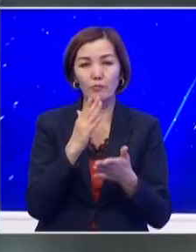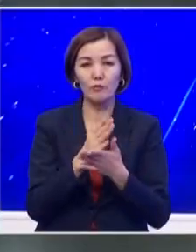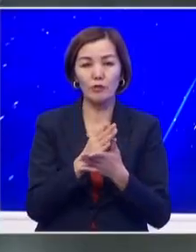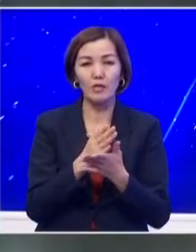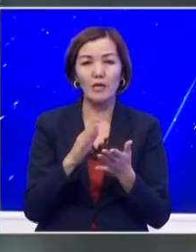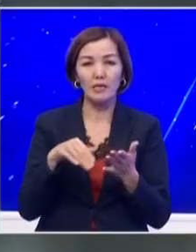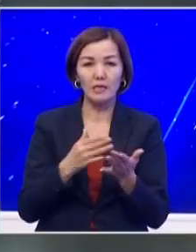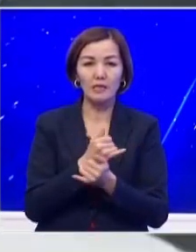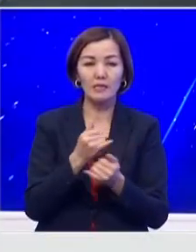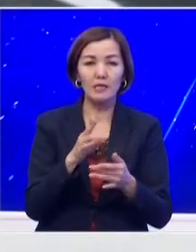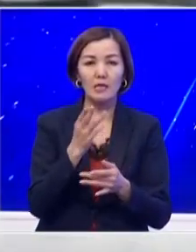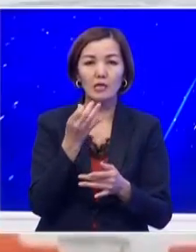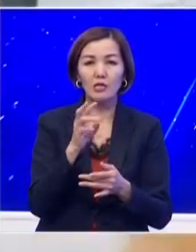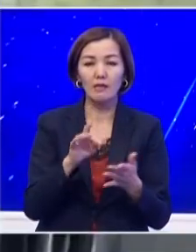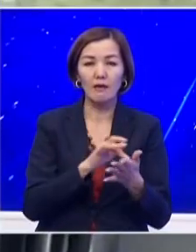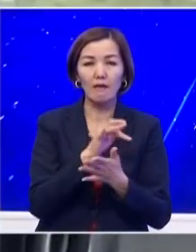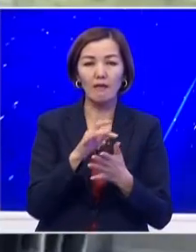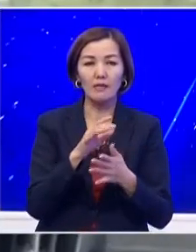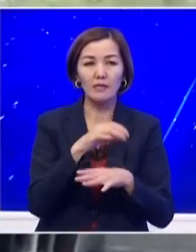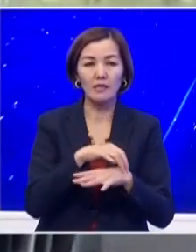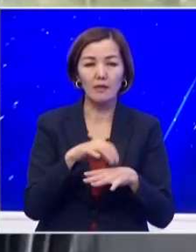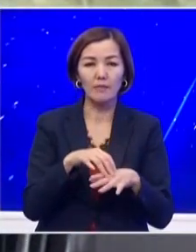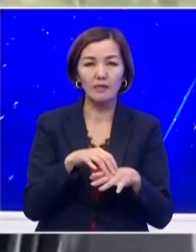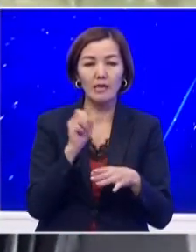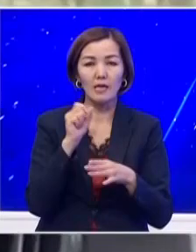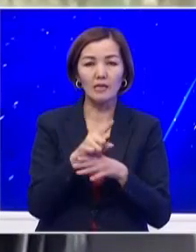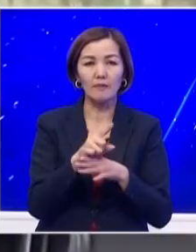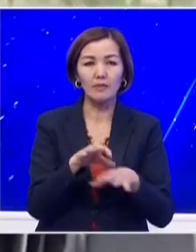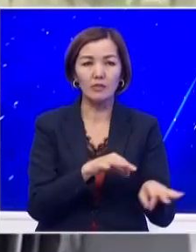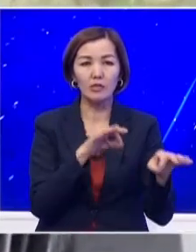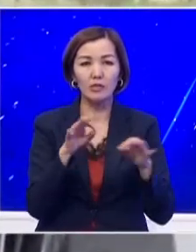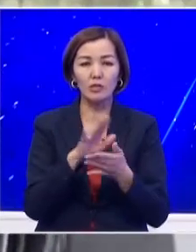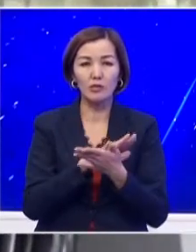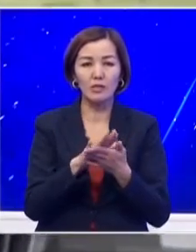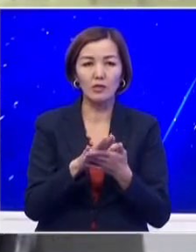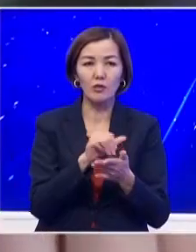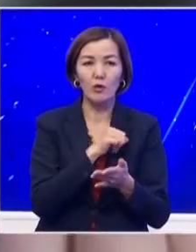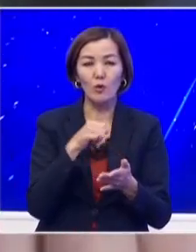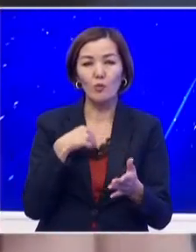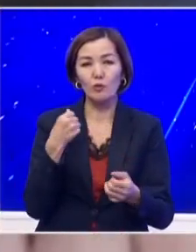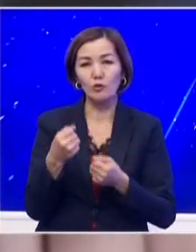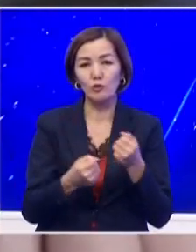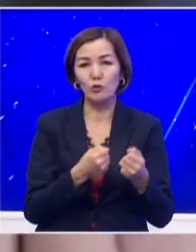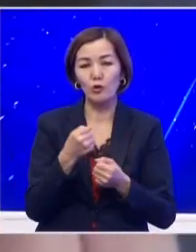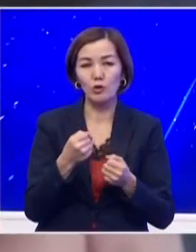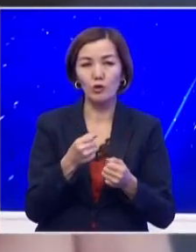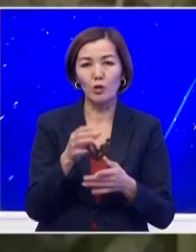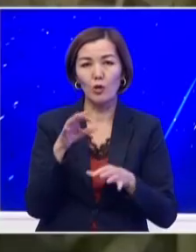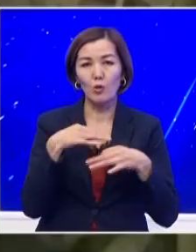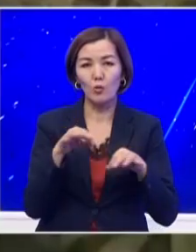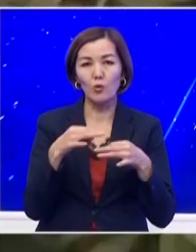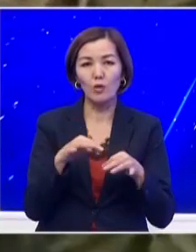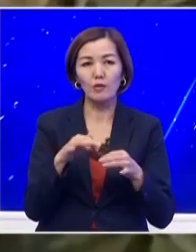Айта кетейік, Шанхай қаласының көлік комиссиясы тапсырыстар жеткізу және көшелерді тазарту үшін өздігінен жетін көлік құралдарын қолдану